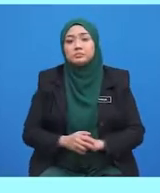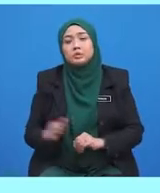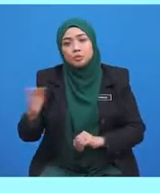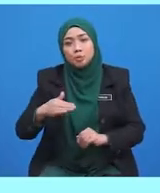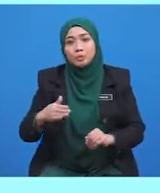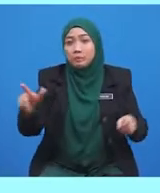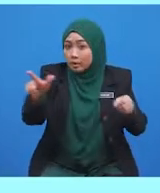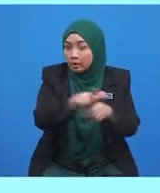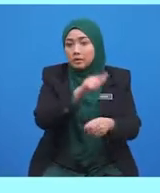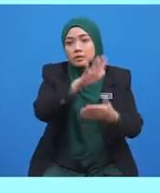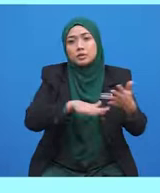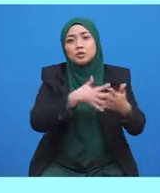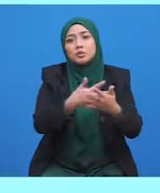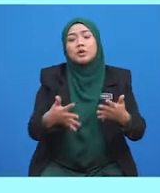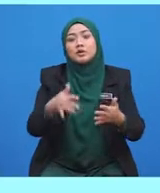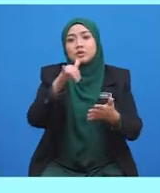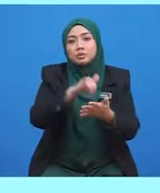lengkapkan jadual tersebut.